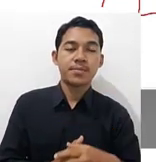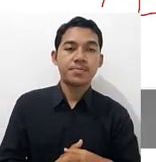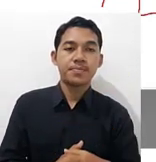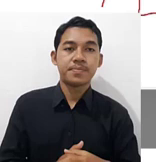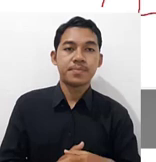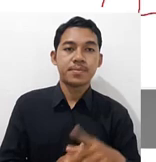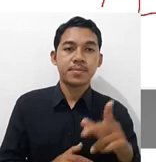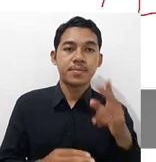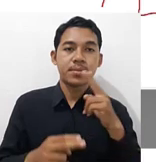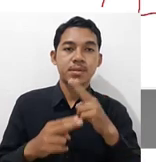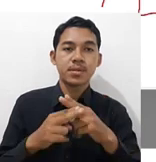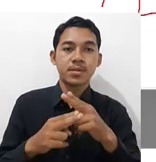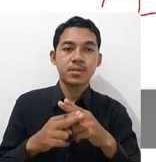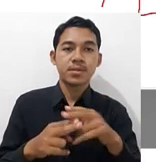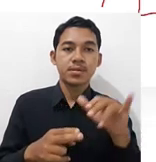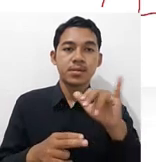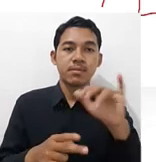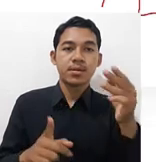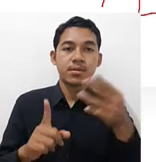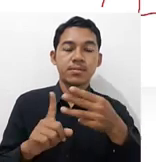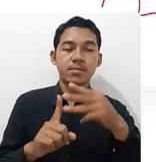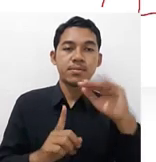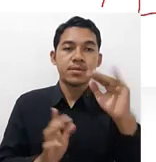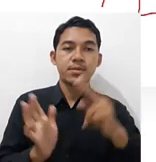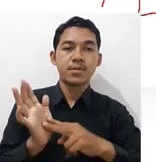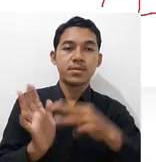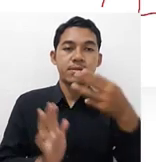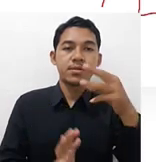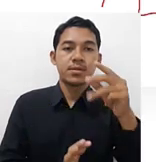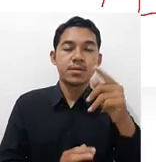bisa dilambangkan dengan bilangan biner,